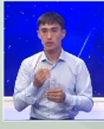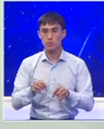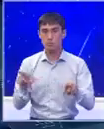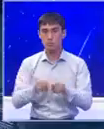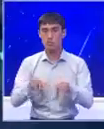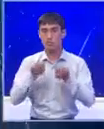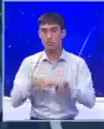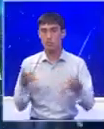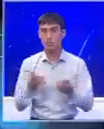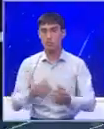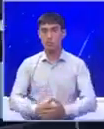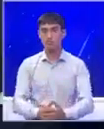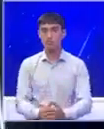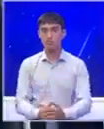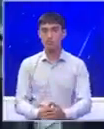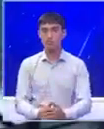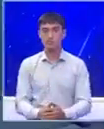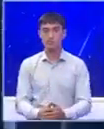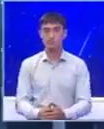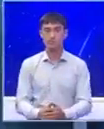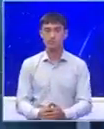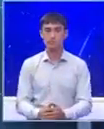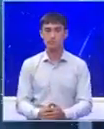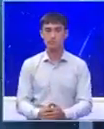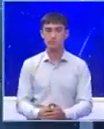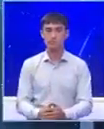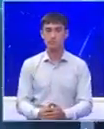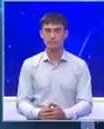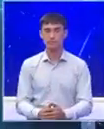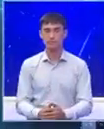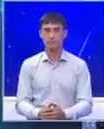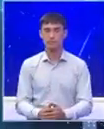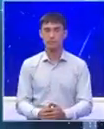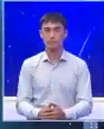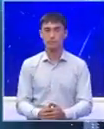қабылдайық. Құрманжан Қасымжанұлы, Аманжол Жомартұлы, Жетісу арнасы.